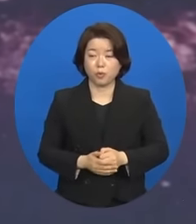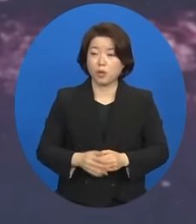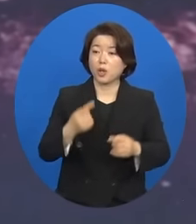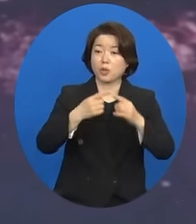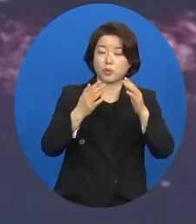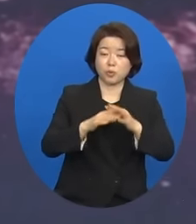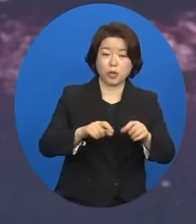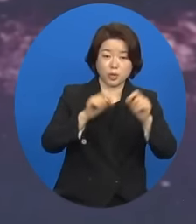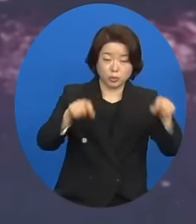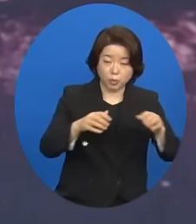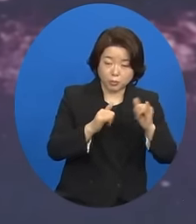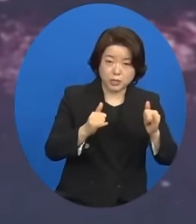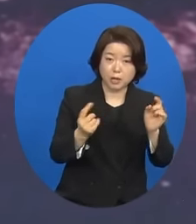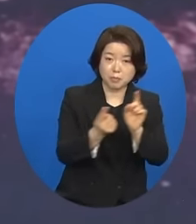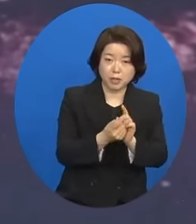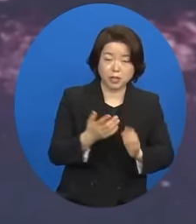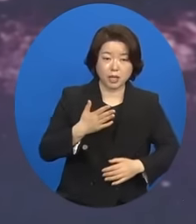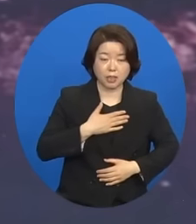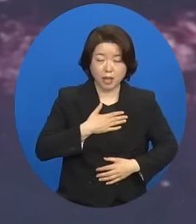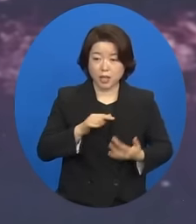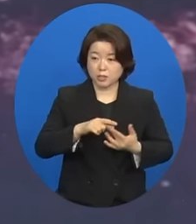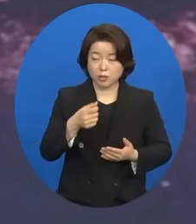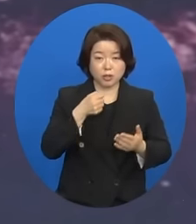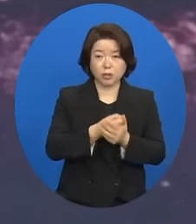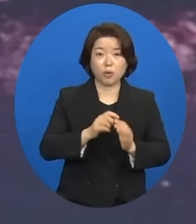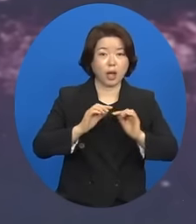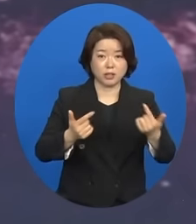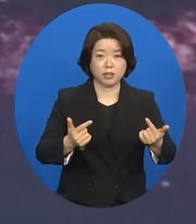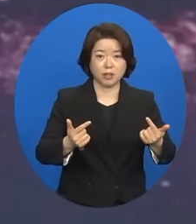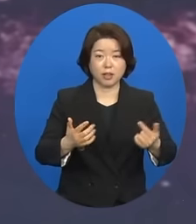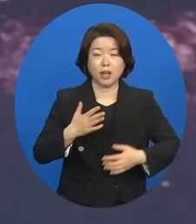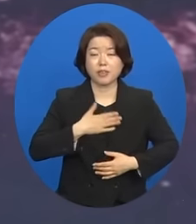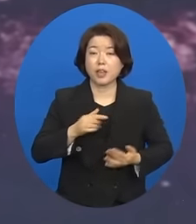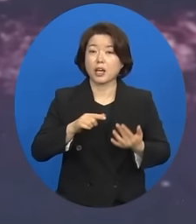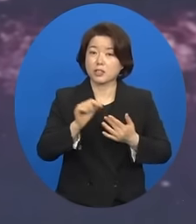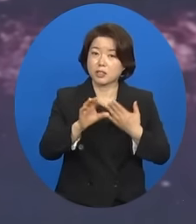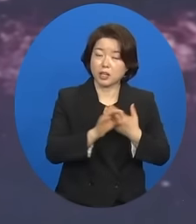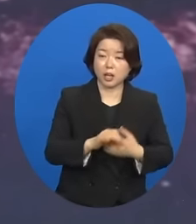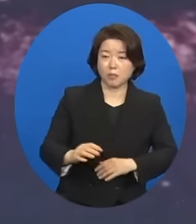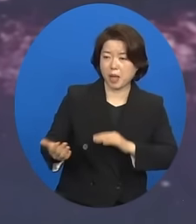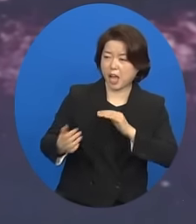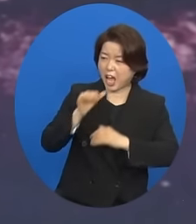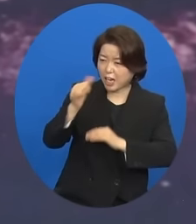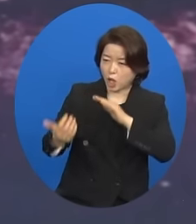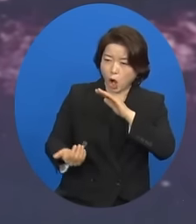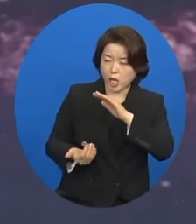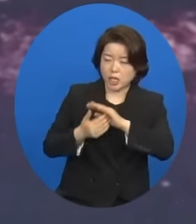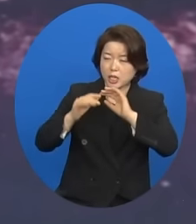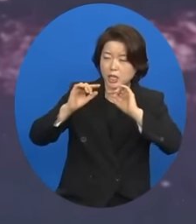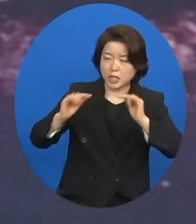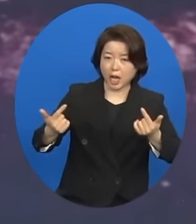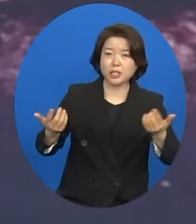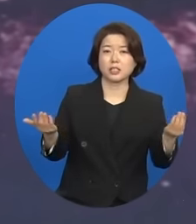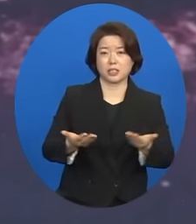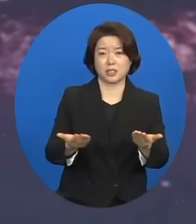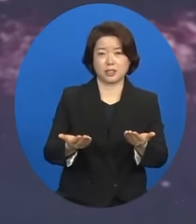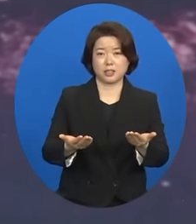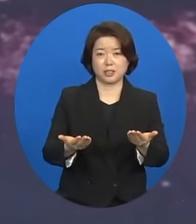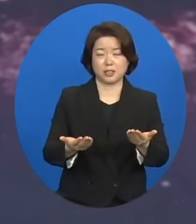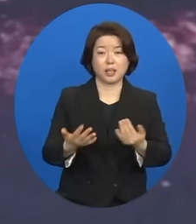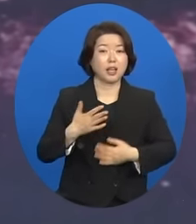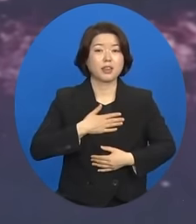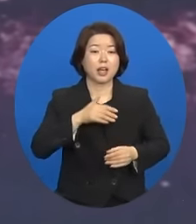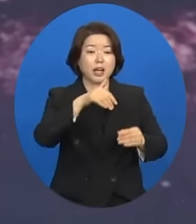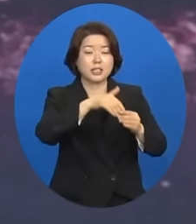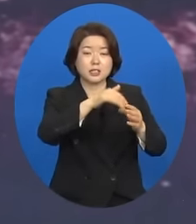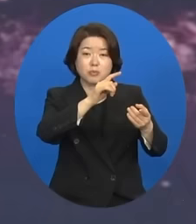만난 것도 저의 선택에 대한 결과가 아니었어요 제가 선택했다면 결코 일어나지 않았을 일들입니다 제가 심은